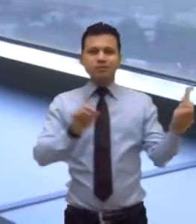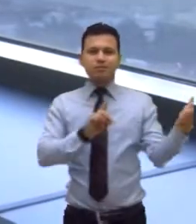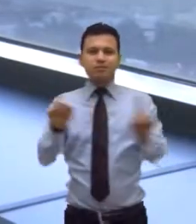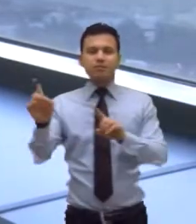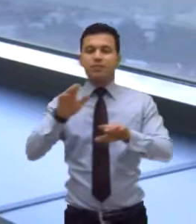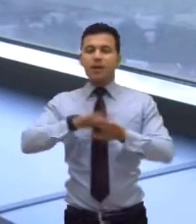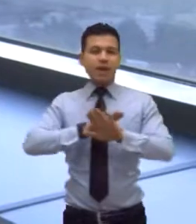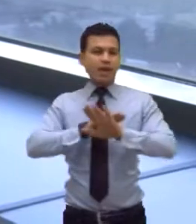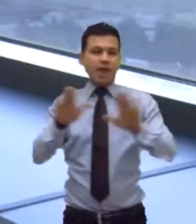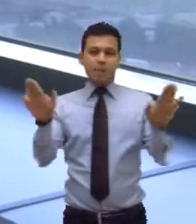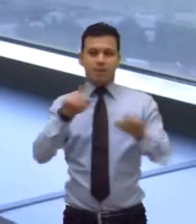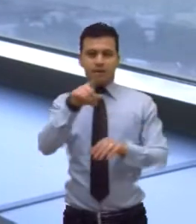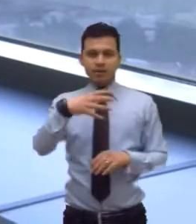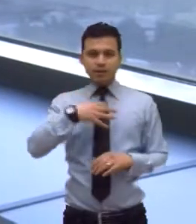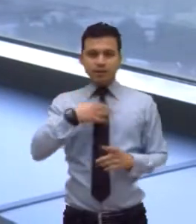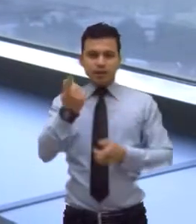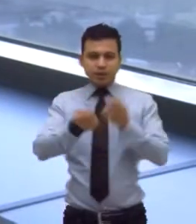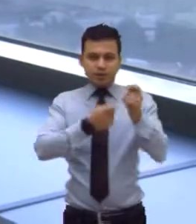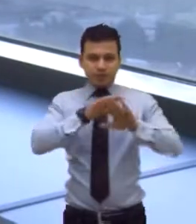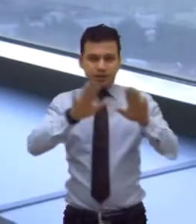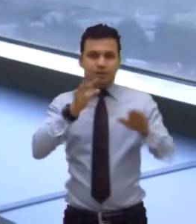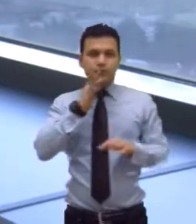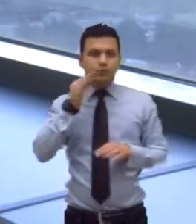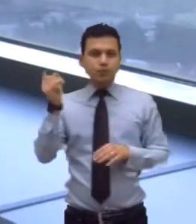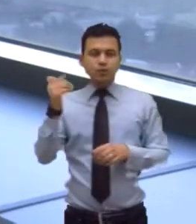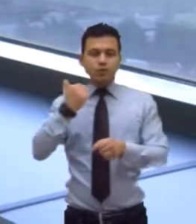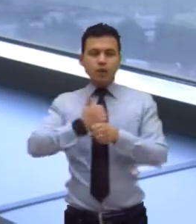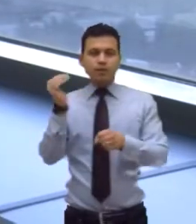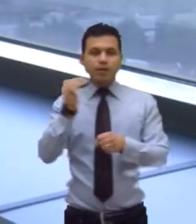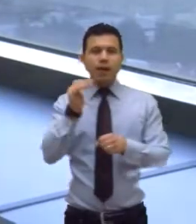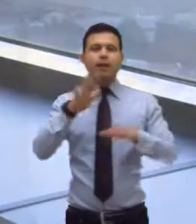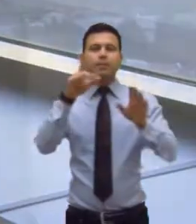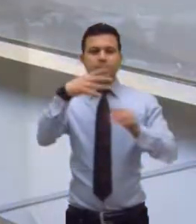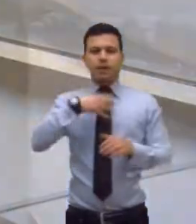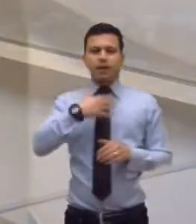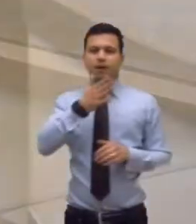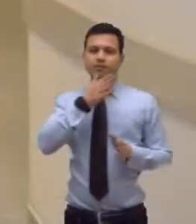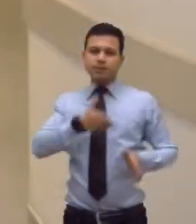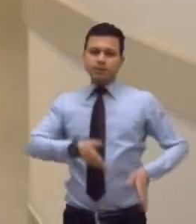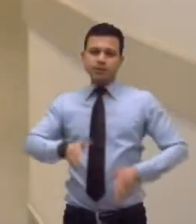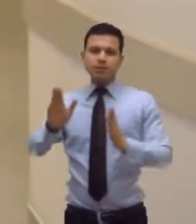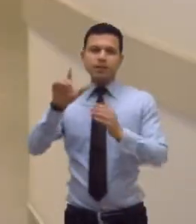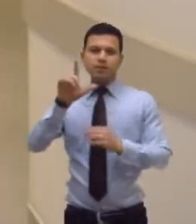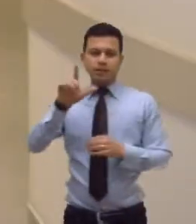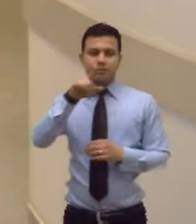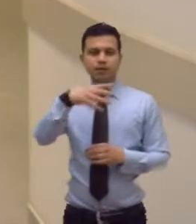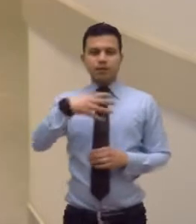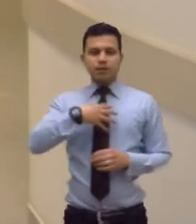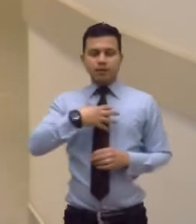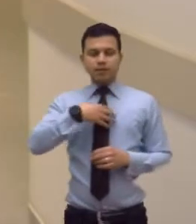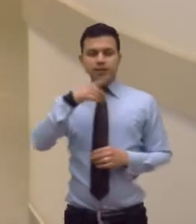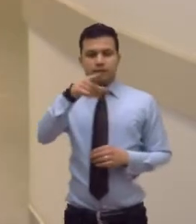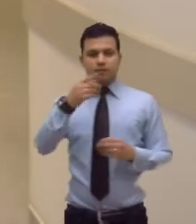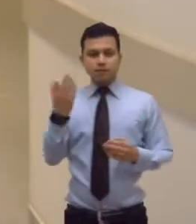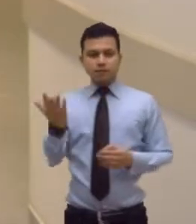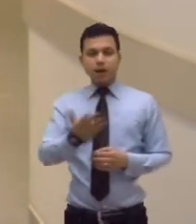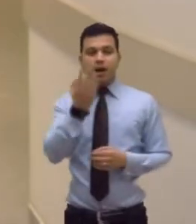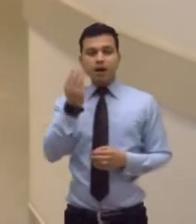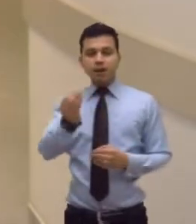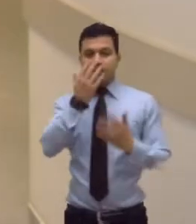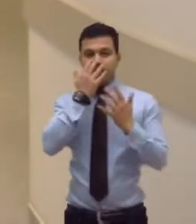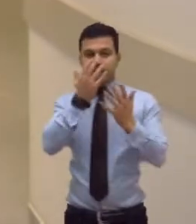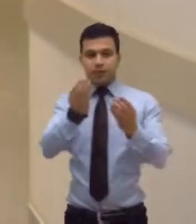tamamlandığında görevlilerin uyarılarını beklemeden hasta odalarından ayrılınız. Sizlere daha iyi koşullarda hizmet verebilmek